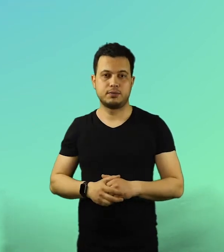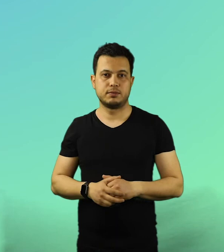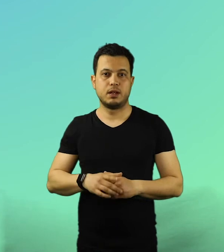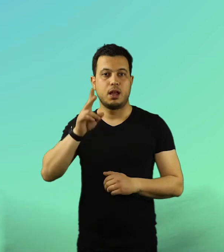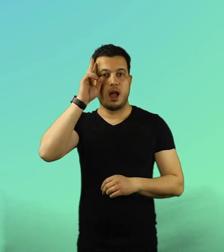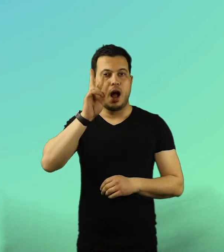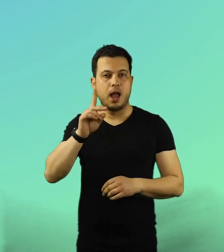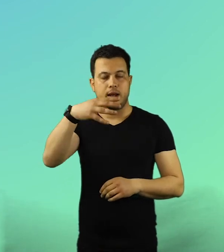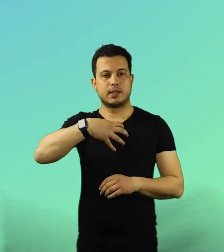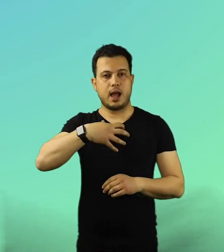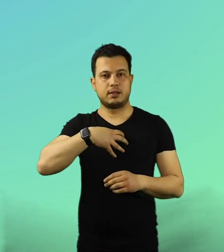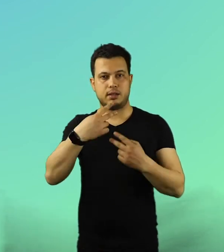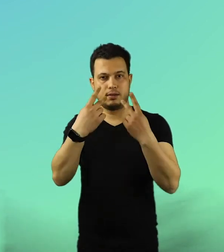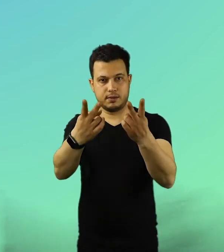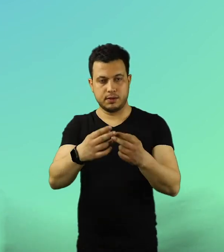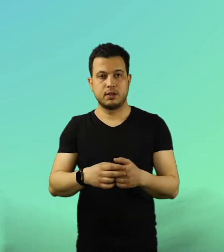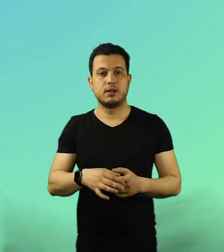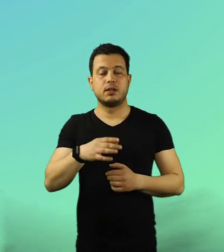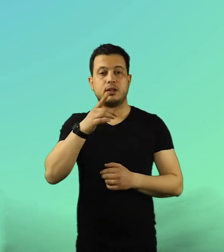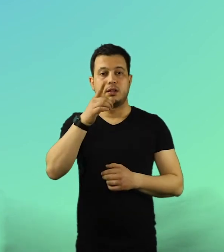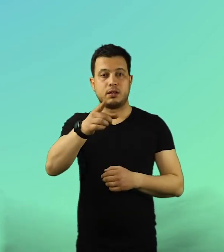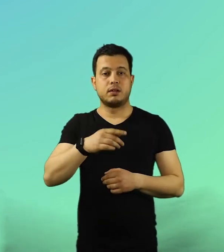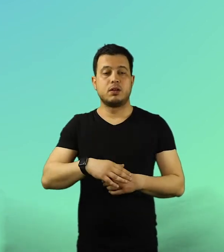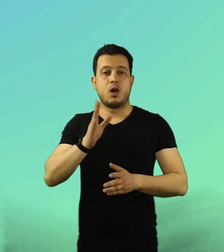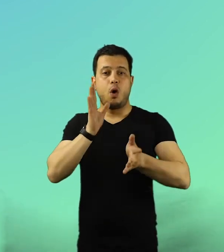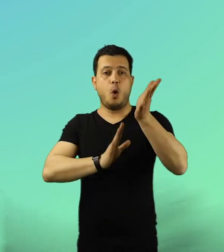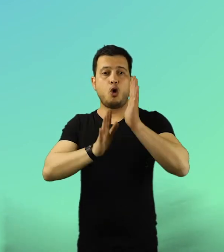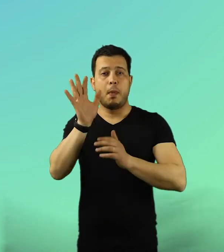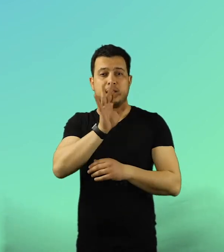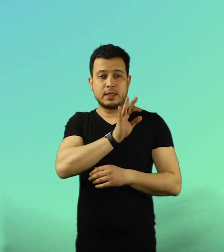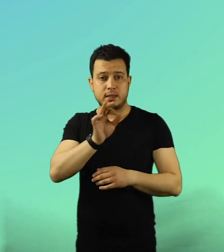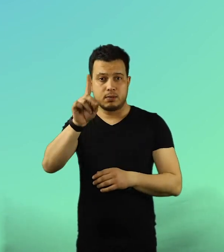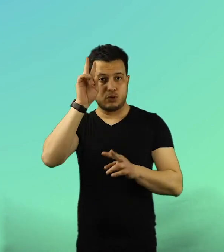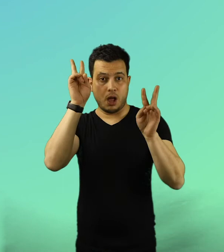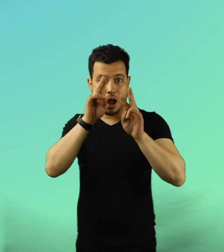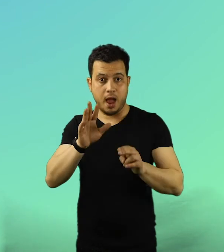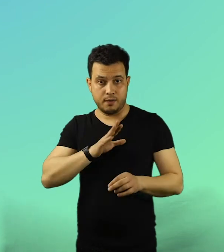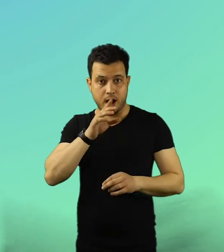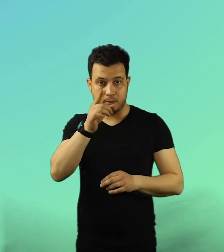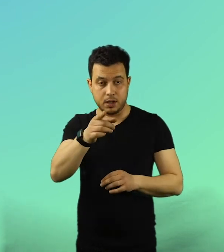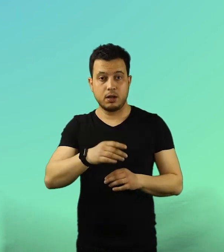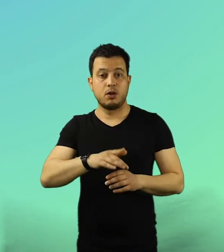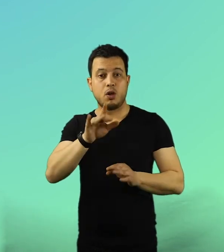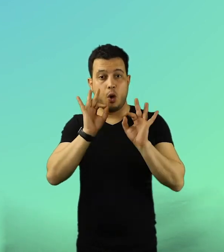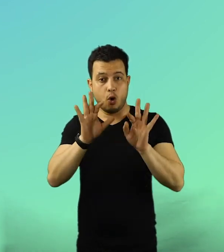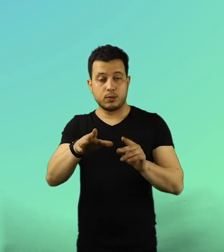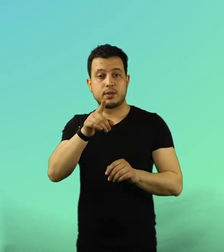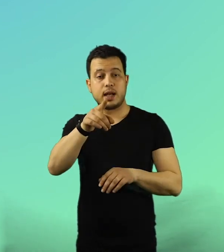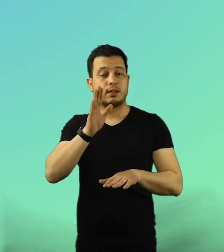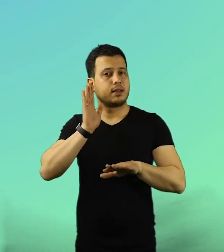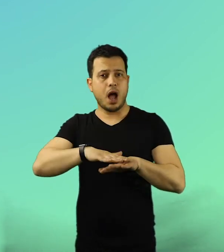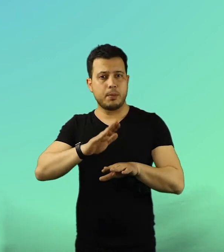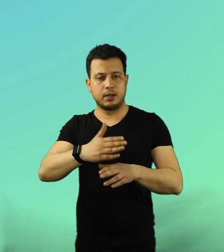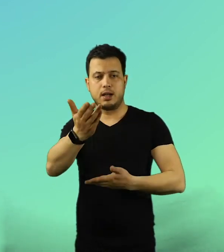Hayalet kendini Ağaçsız ve ormansız bir dünya hayal edebilir misin? Böyle bir durumda neler olurdu